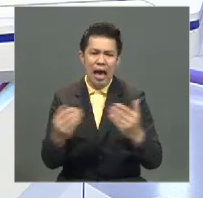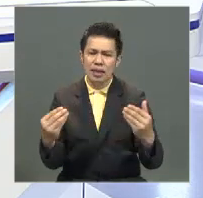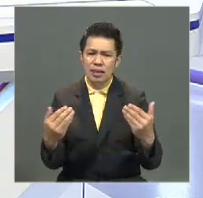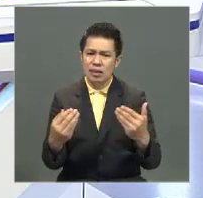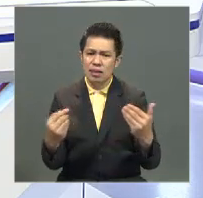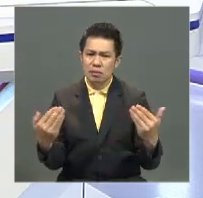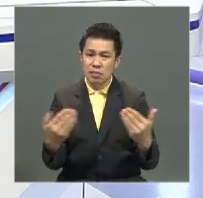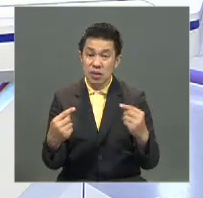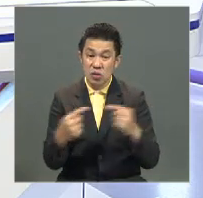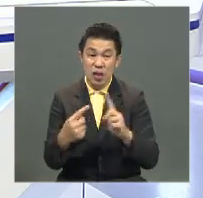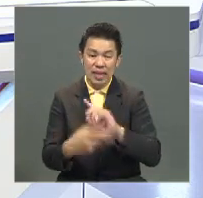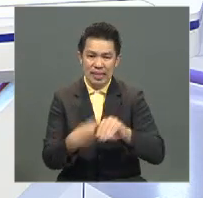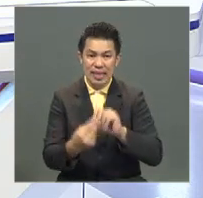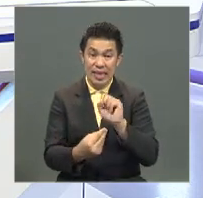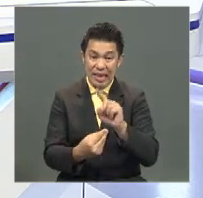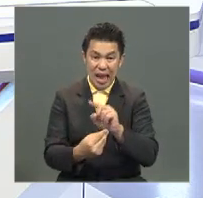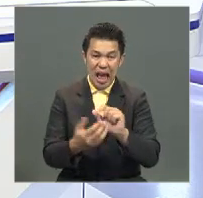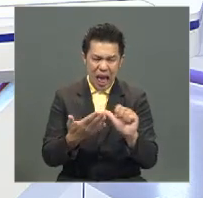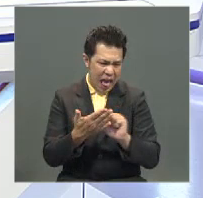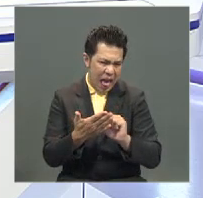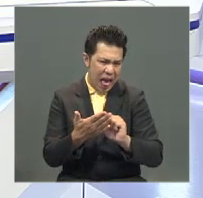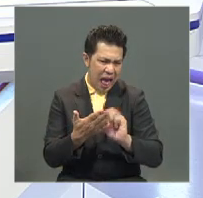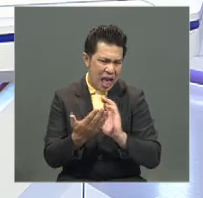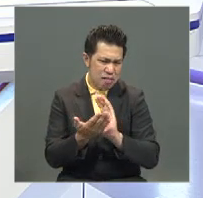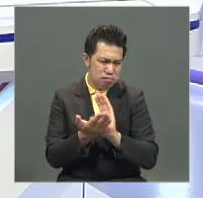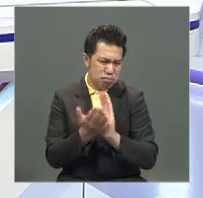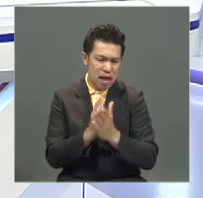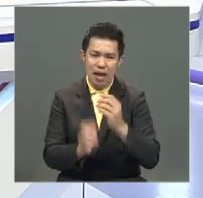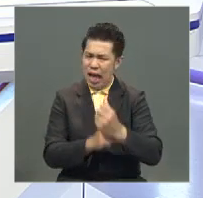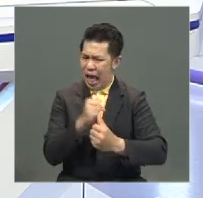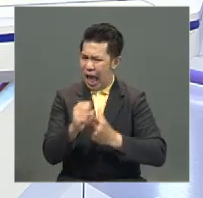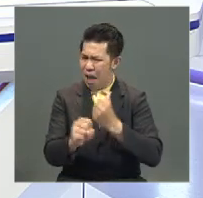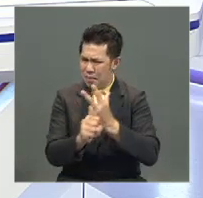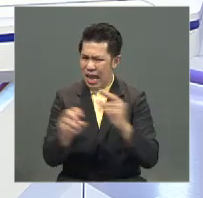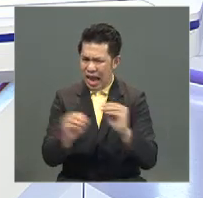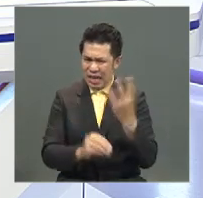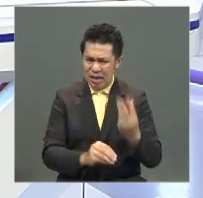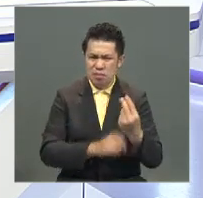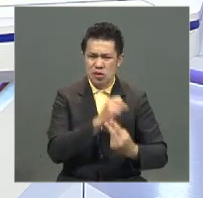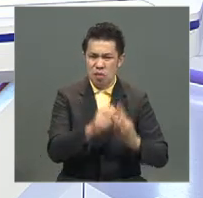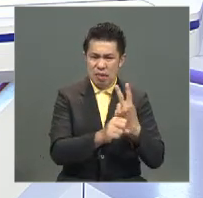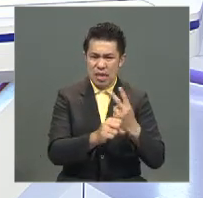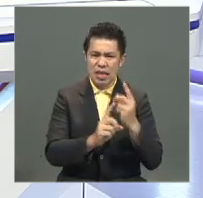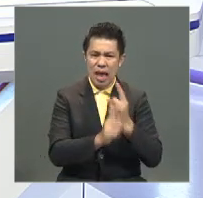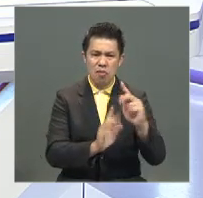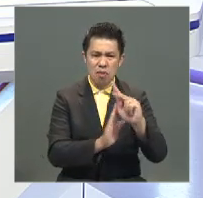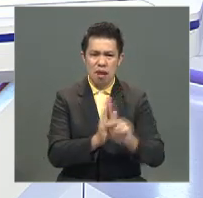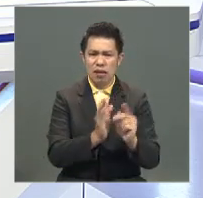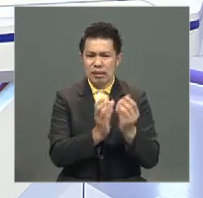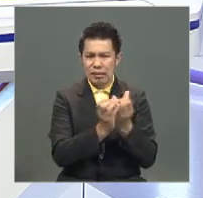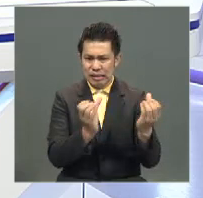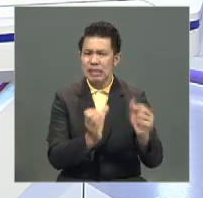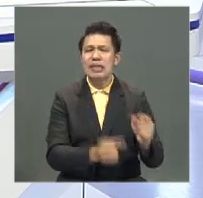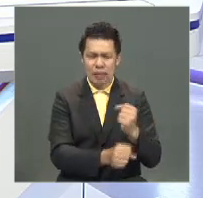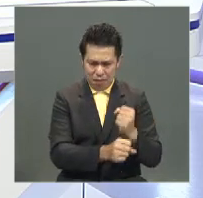จด้วยซึ่งหลังจากนี้คือตอนนี้ปฏิรูปเนี่ยดำเนินการมาแล้วประมาณ3ปีเข้าสู่ปีที่3แล้วและอีก2ปีตามกรอบรัฐธรรมนูญก็ยังคงทำงาน